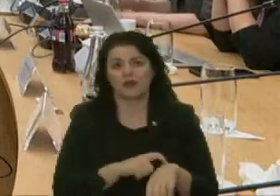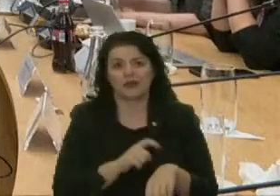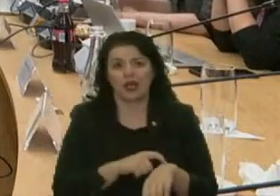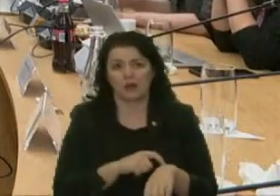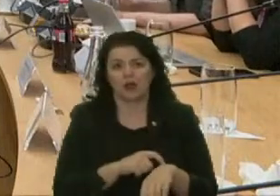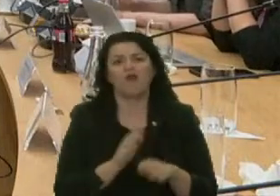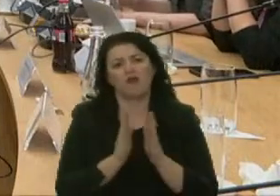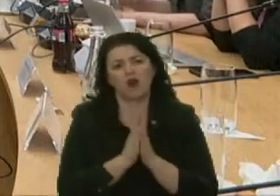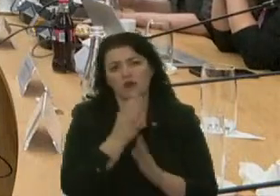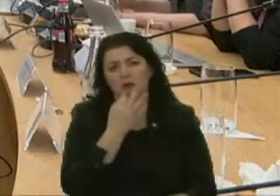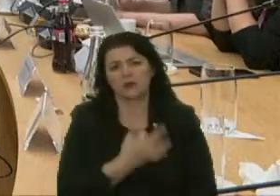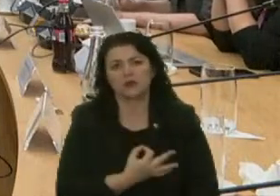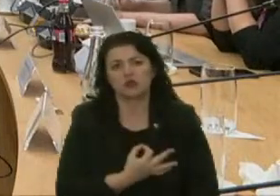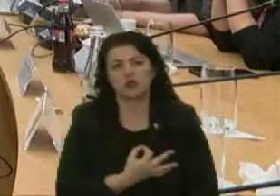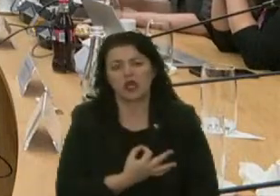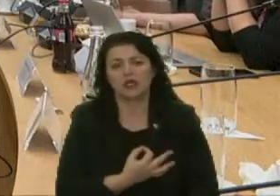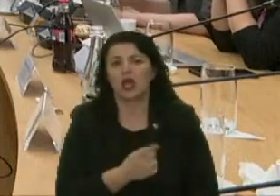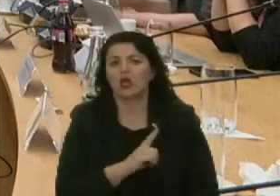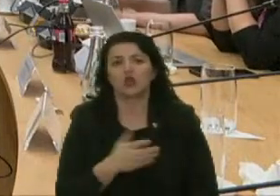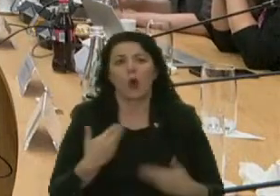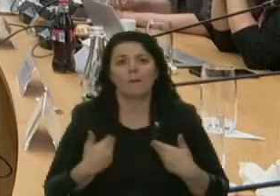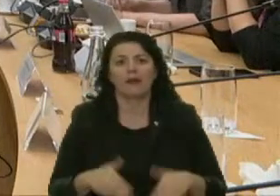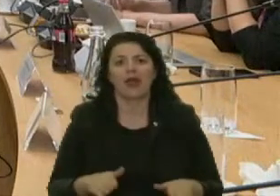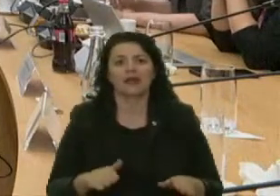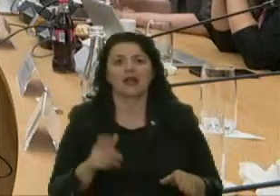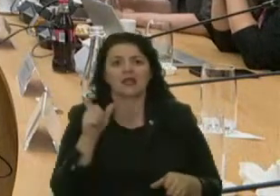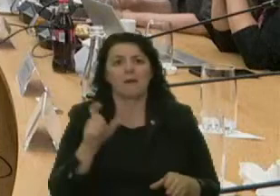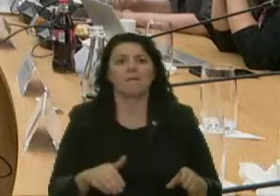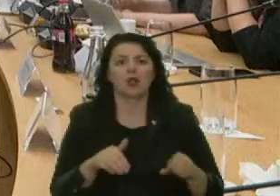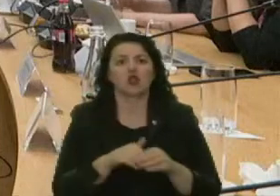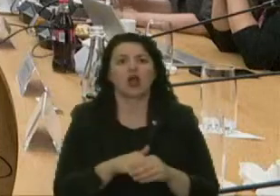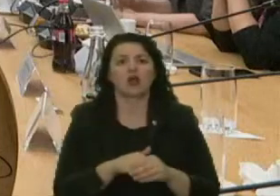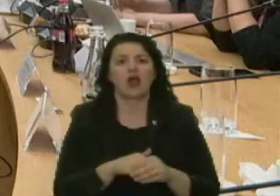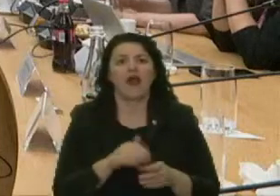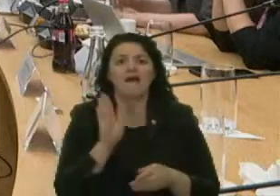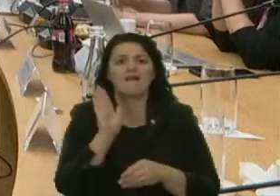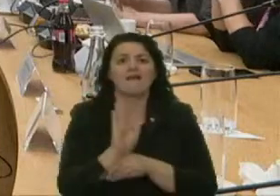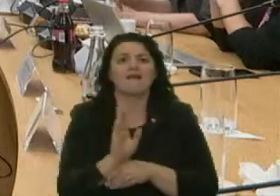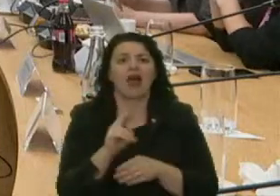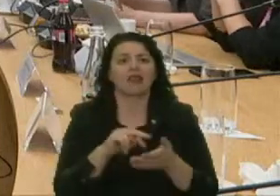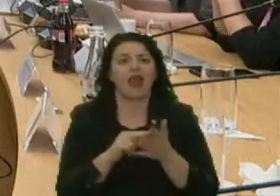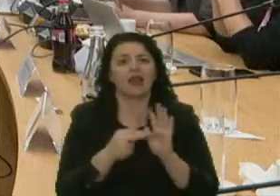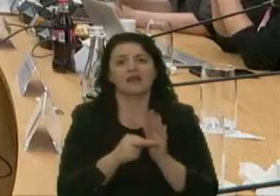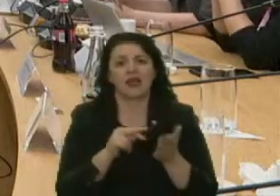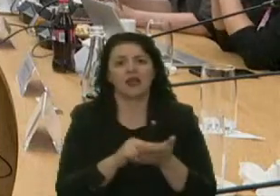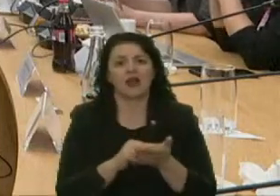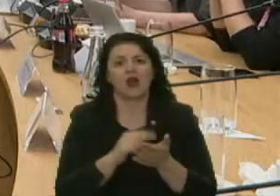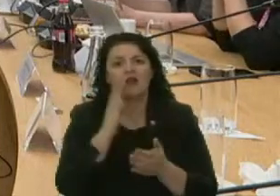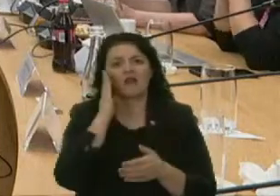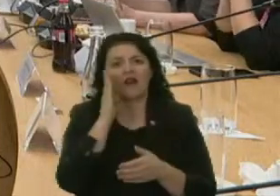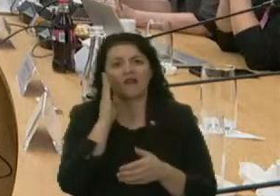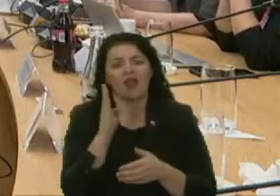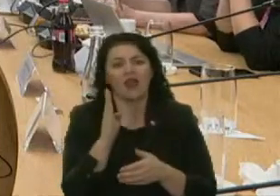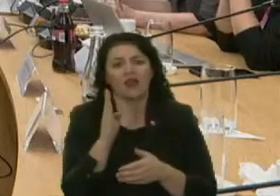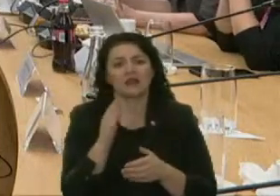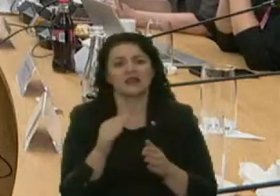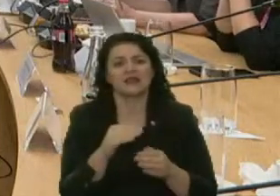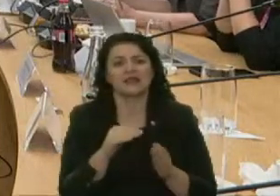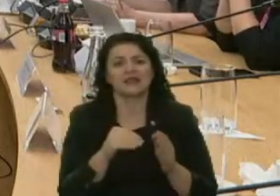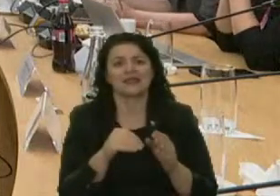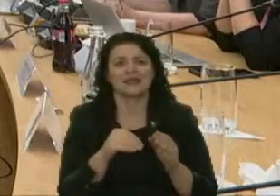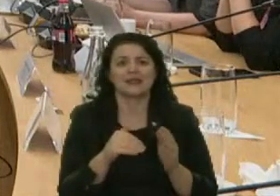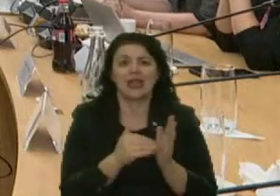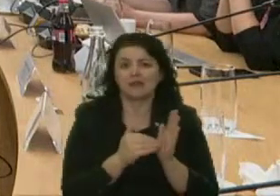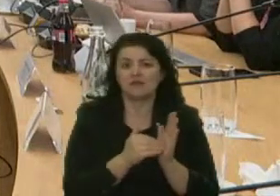să mi spuneți să nu pierdeți personalul calificat tehnic din primărie care va fi atât de necesar în